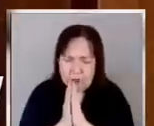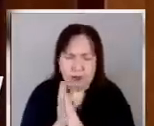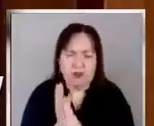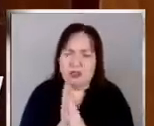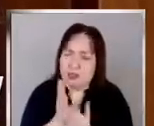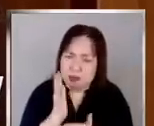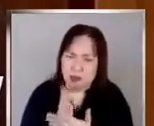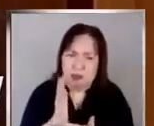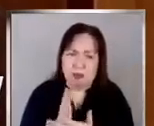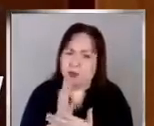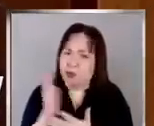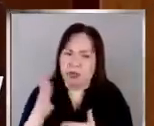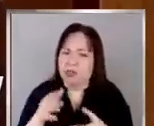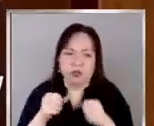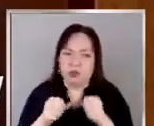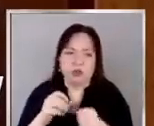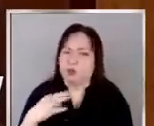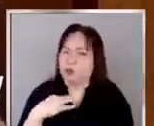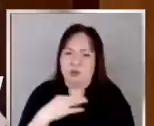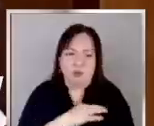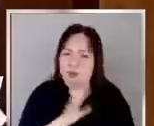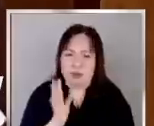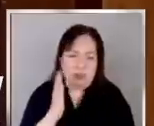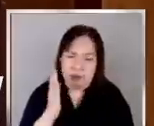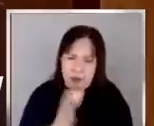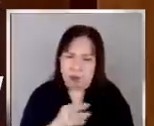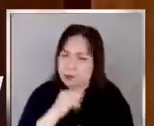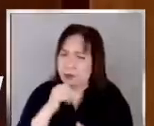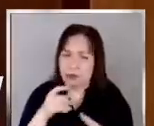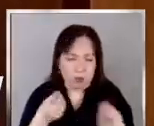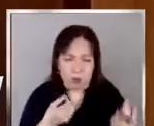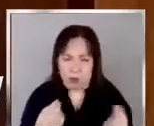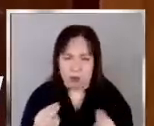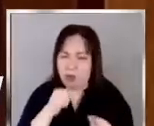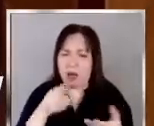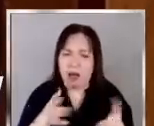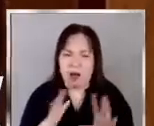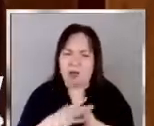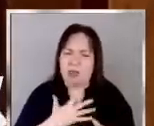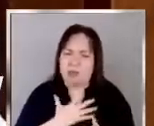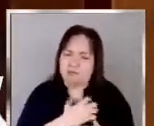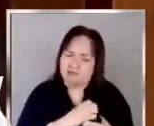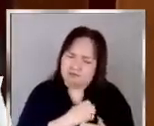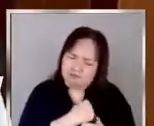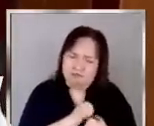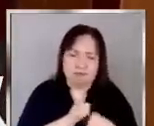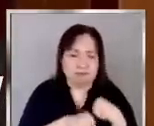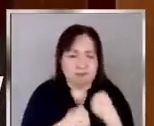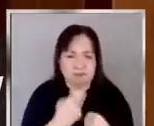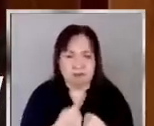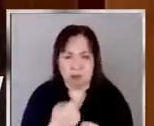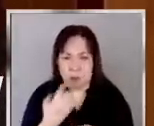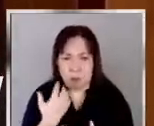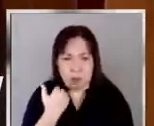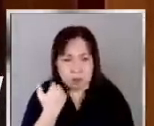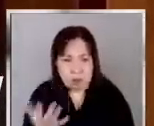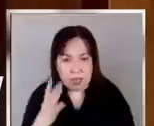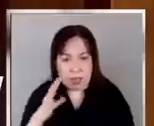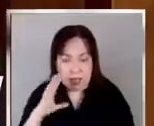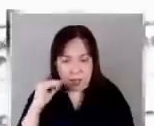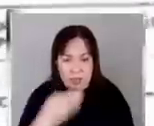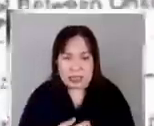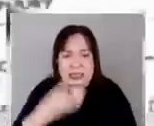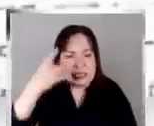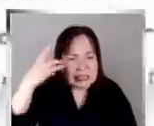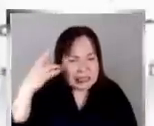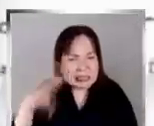na po kayo magpapasok ng fraternity. Sobrang sakit po mawala ng isang anak. Nag-iisang anak ko lang po